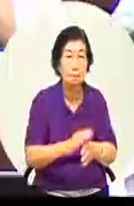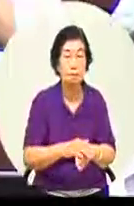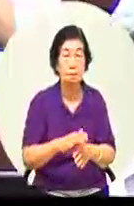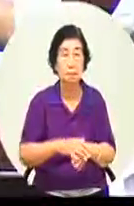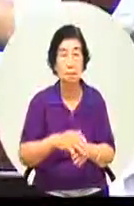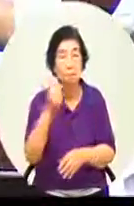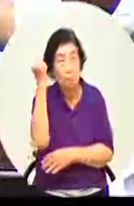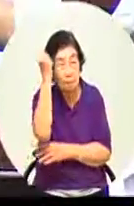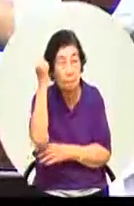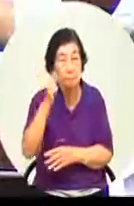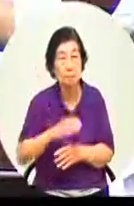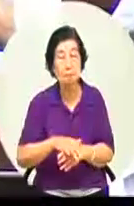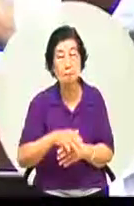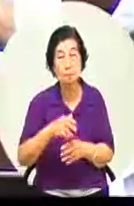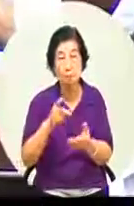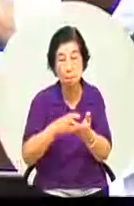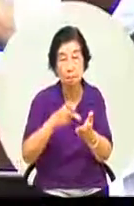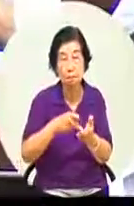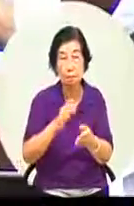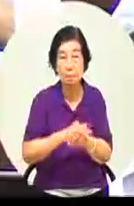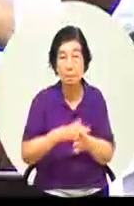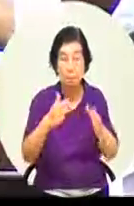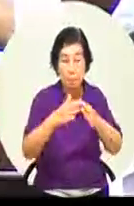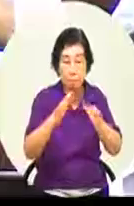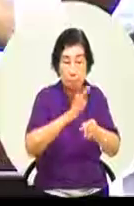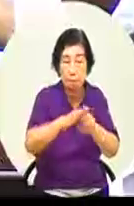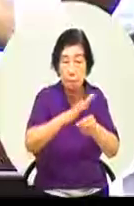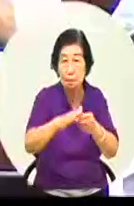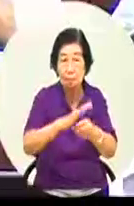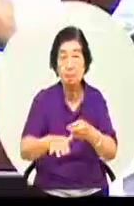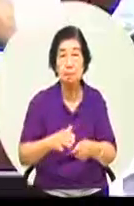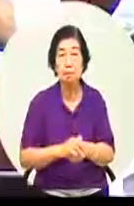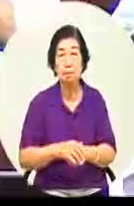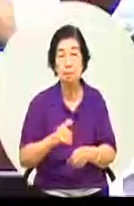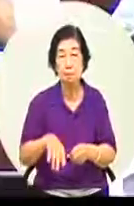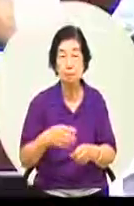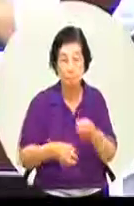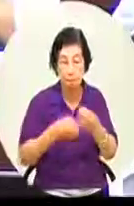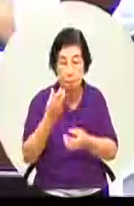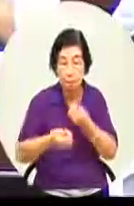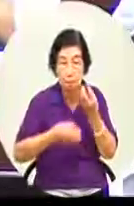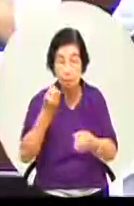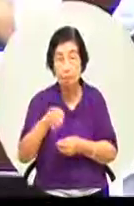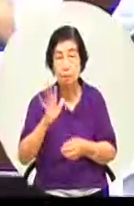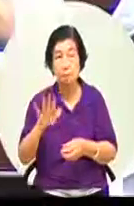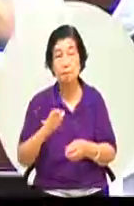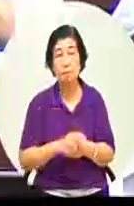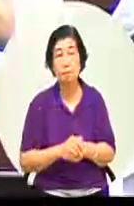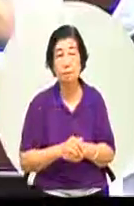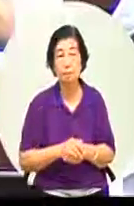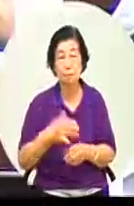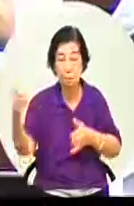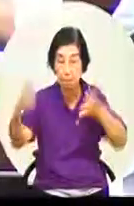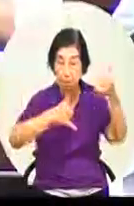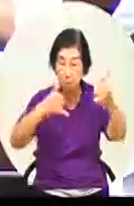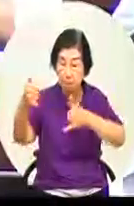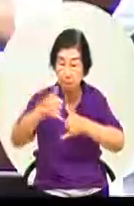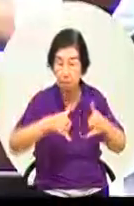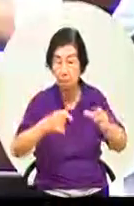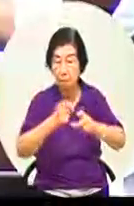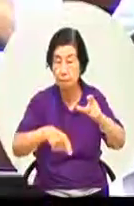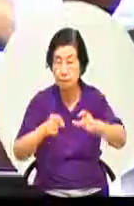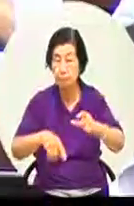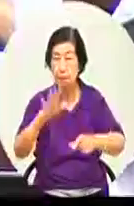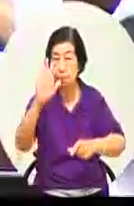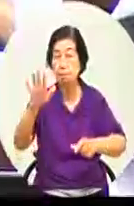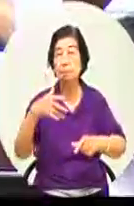满的，所以我想这个部分可能是因为当时的状况，所以有这样的发言。那其实那一天来了蛮多的业者，是真的大家都很希望